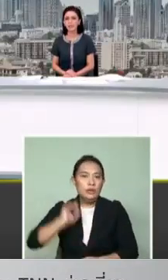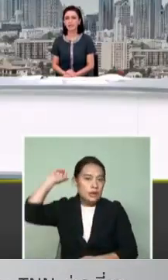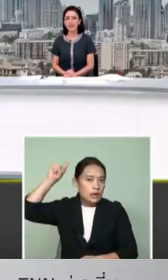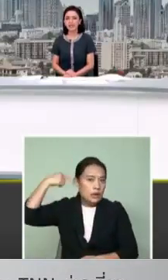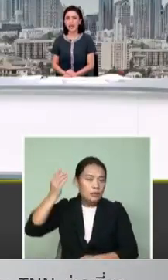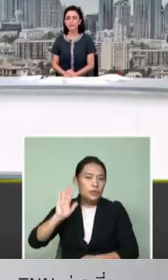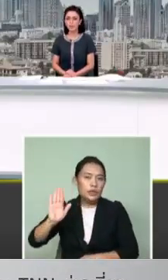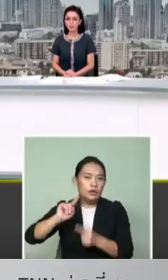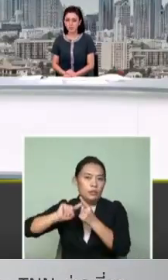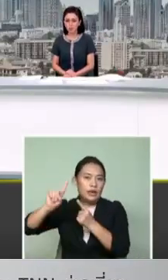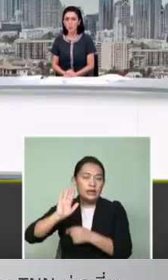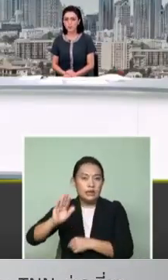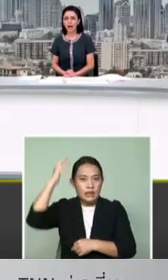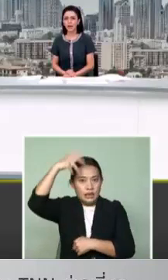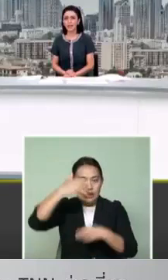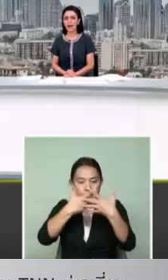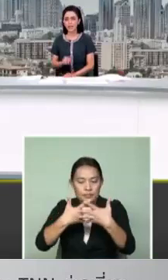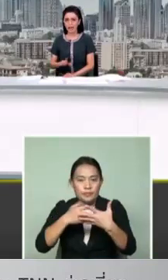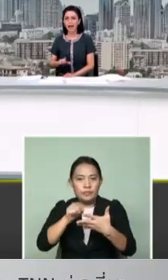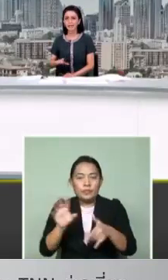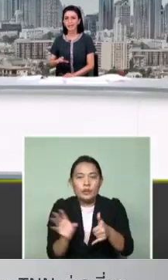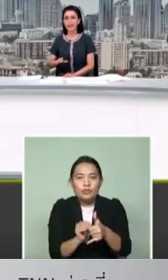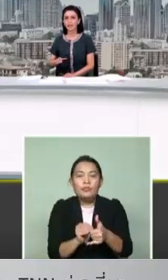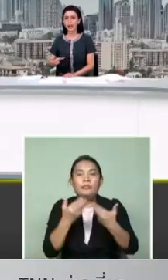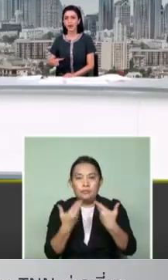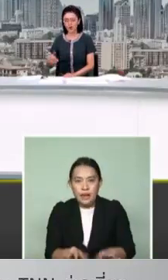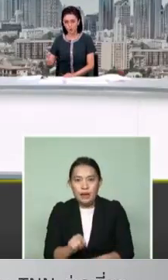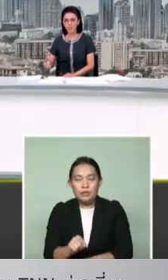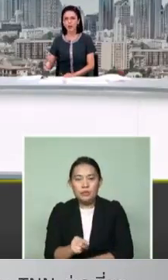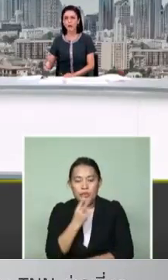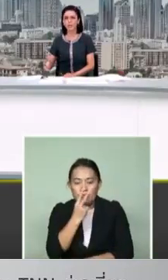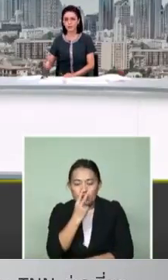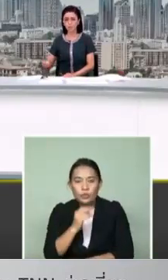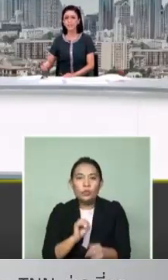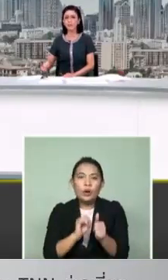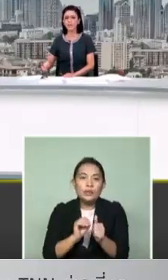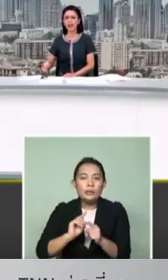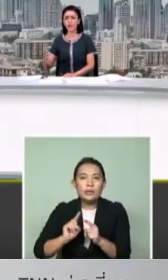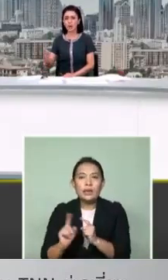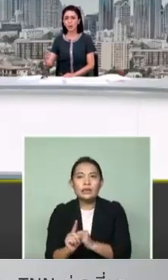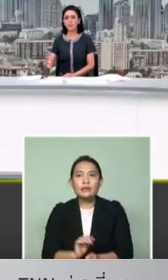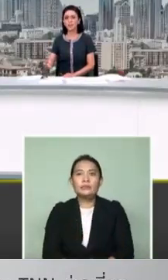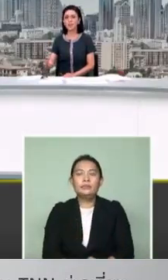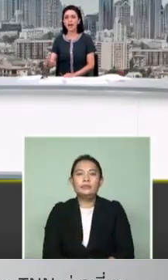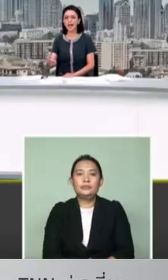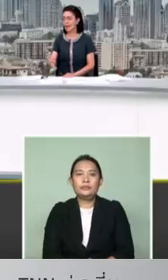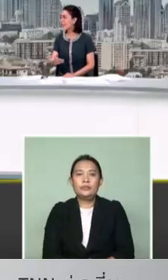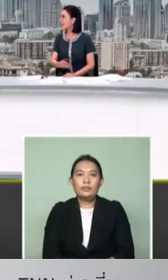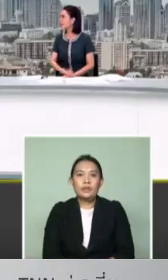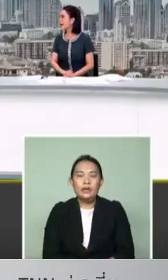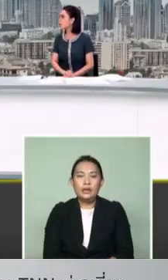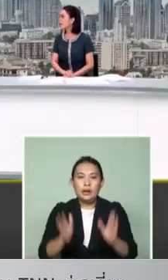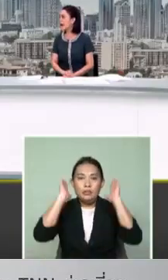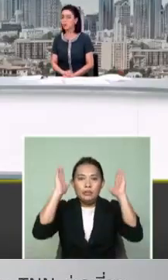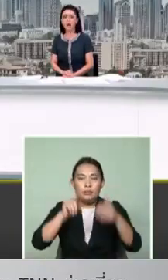มายเลขหนึ่งกลายเป็นผู้ติดเชื้อโควิด -19 เองแล้วเนี่ยท่าทีในการแสดงออกหรือว่าแสดงความเห็นกับเรื่องนี้จะเป็นอย่างไรรวมไปถึงเส้นทางการหาเสียง